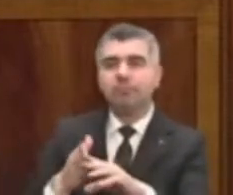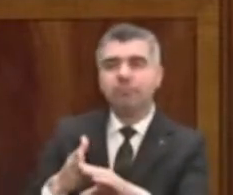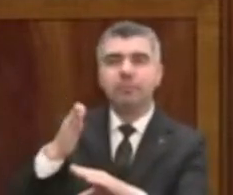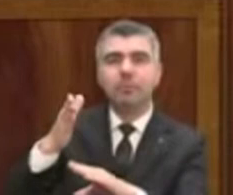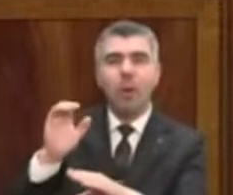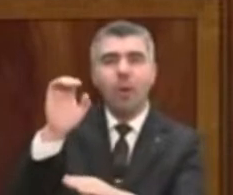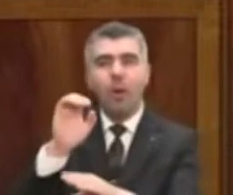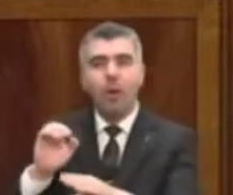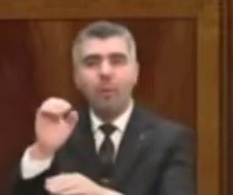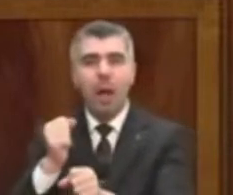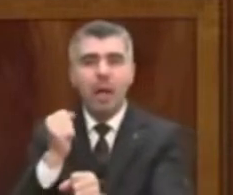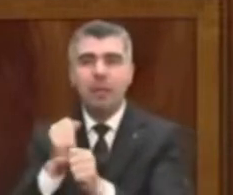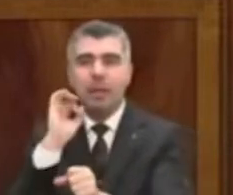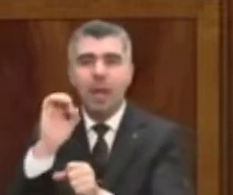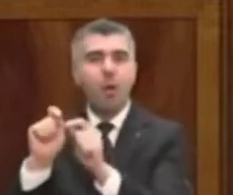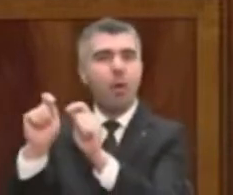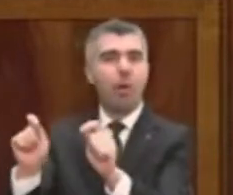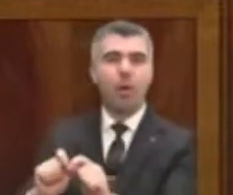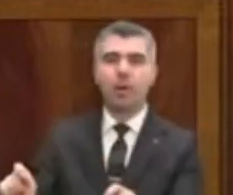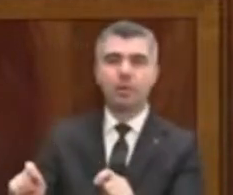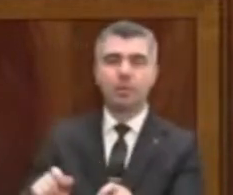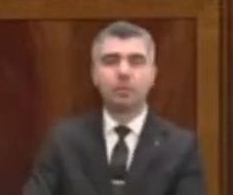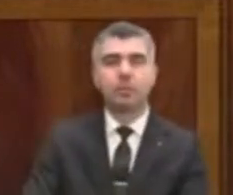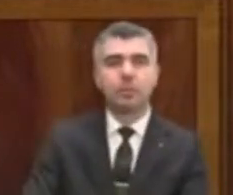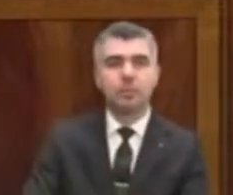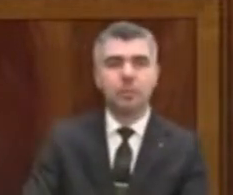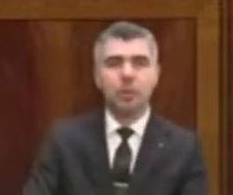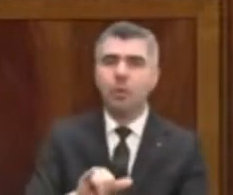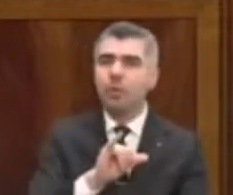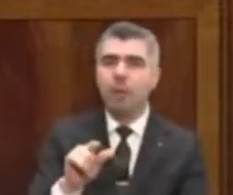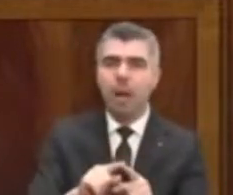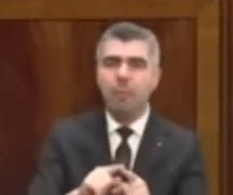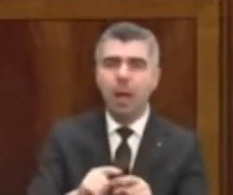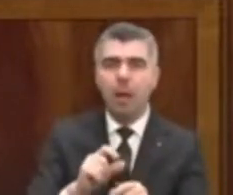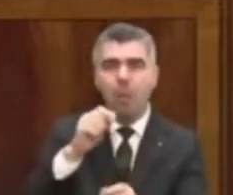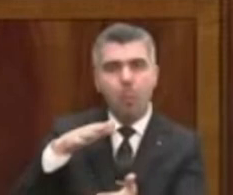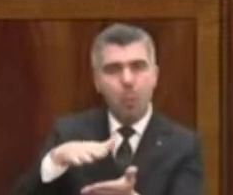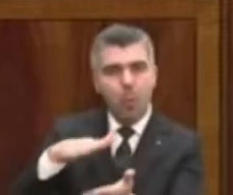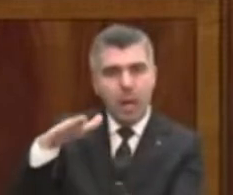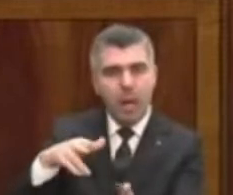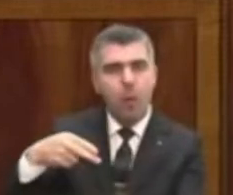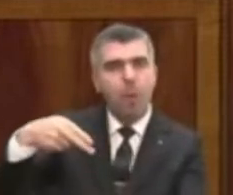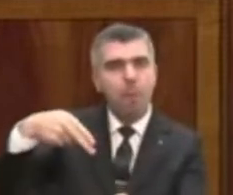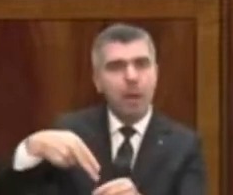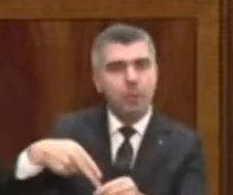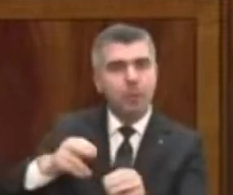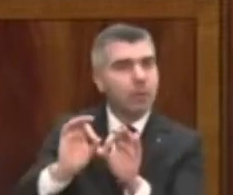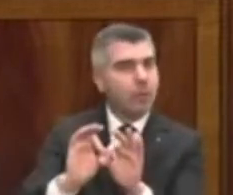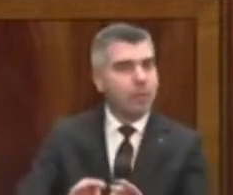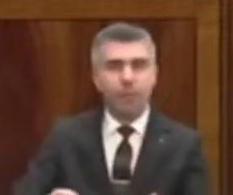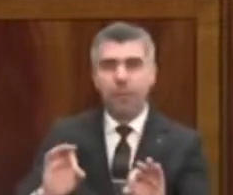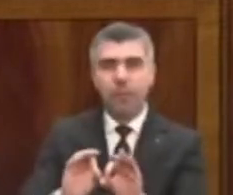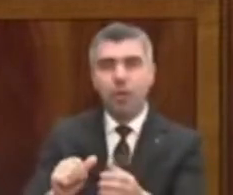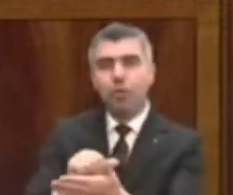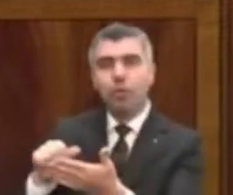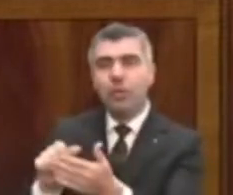ولا في عمل مؤسساتكم. ما عندناش الغاز وما عندناش البترول باش نشريو